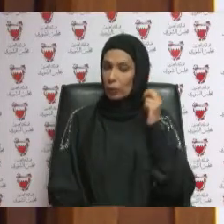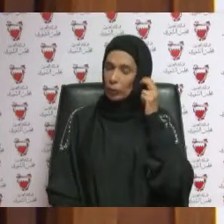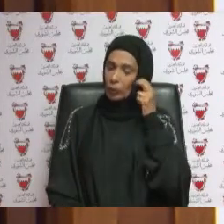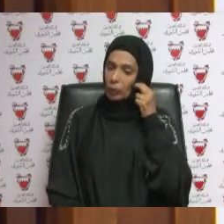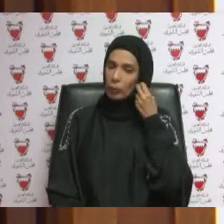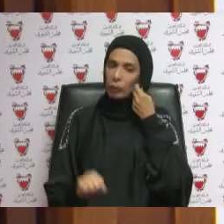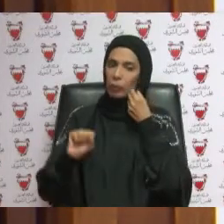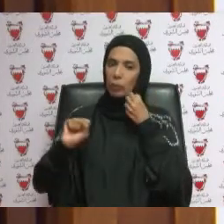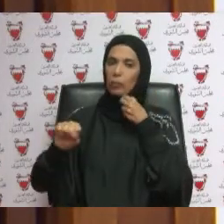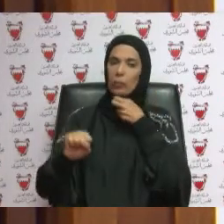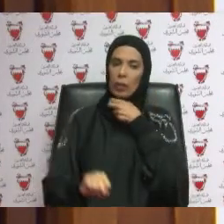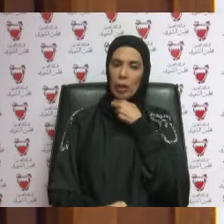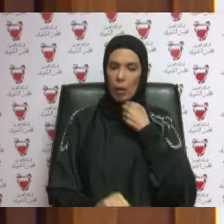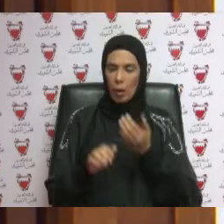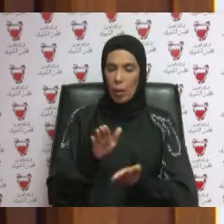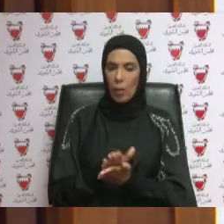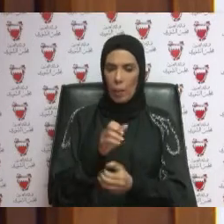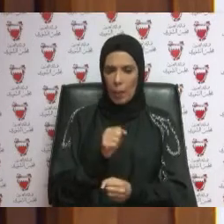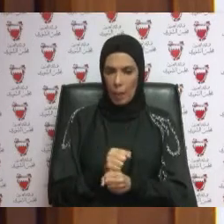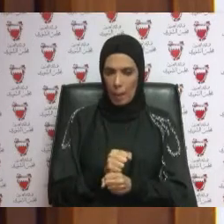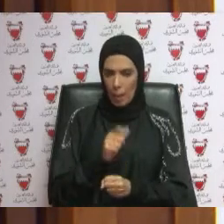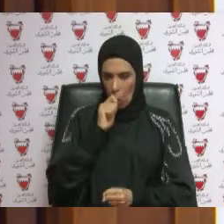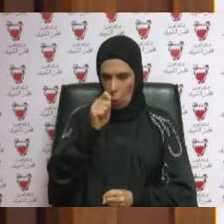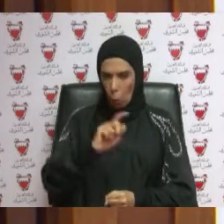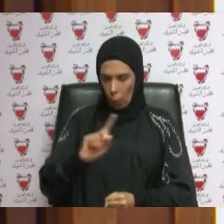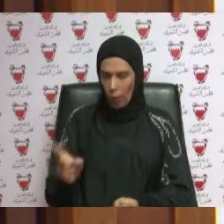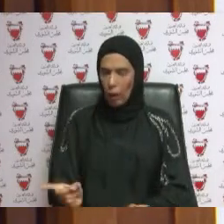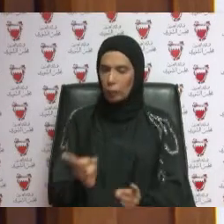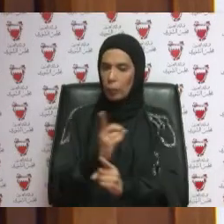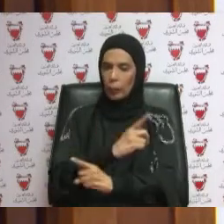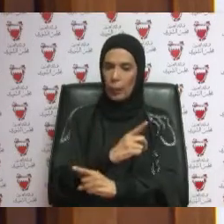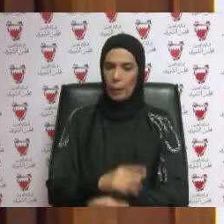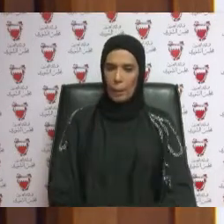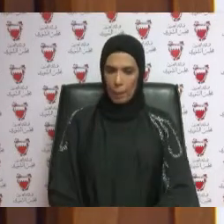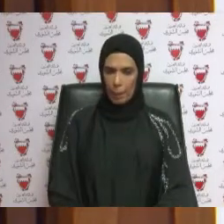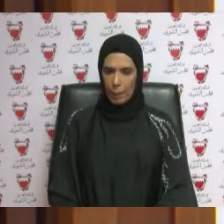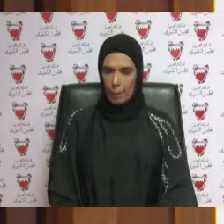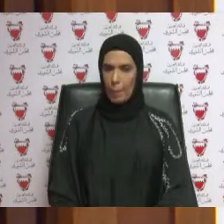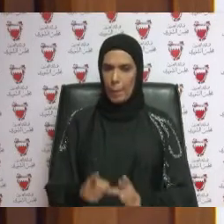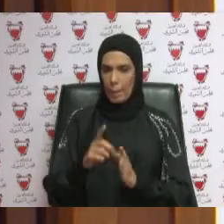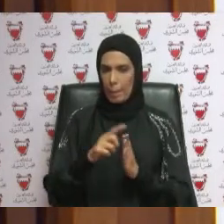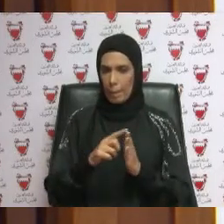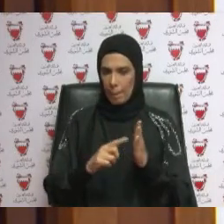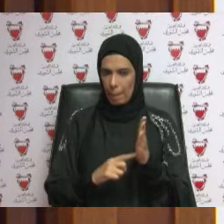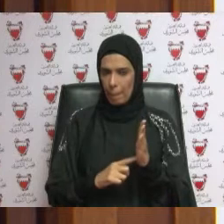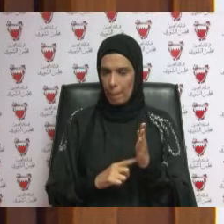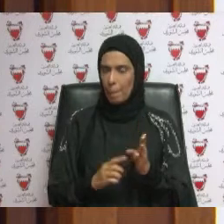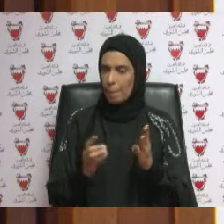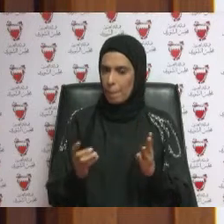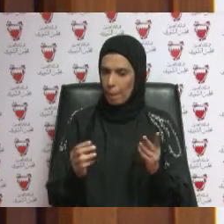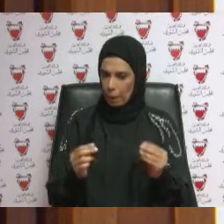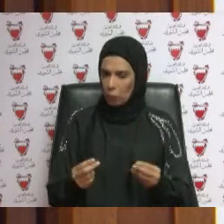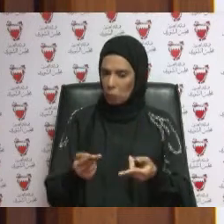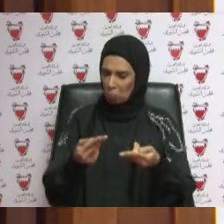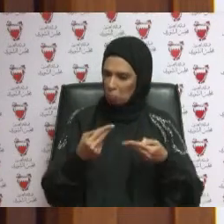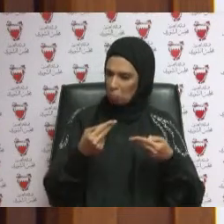بالنسبة لتطبيق العقوبات البديلة. هذه طبعاً إحنا كقانونيين تسلمنا عدد من